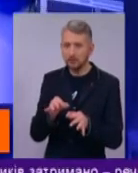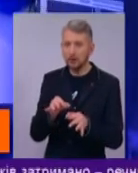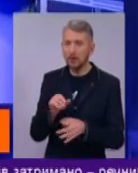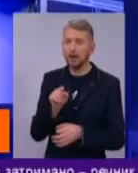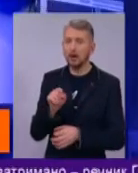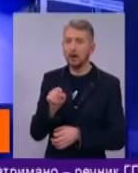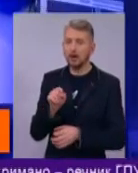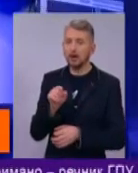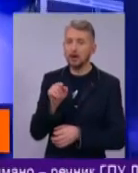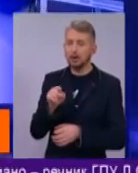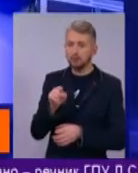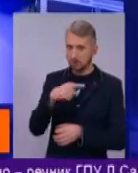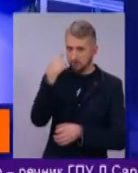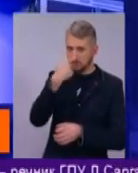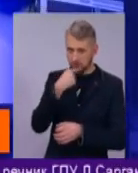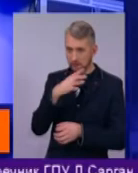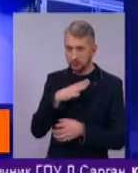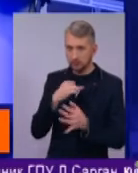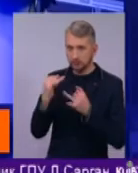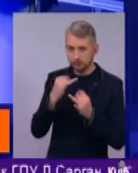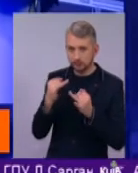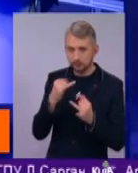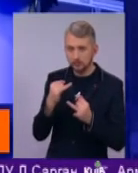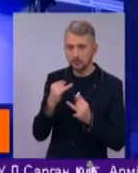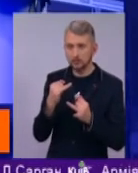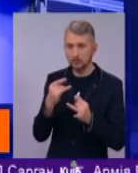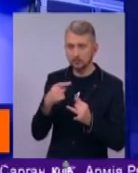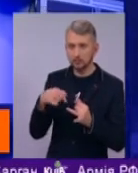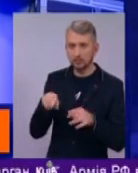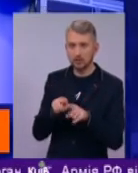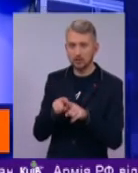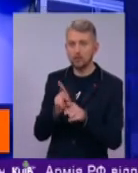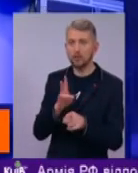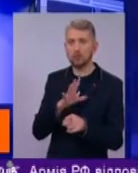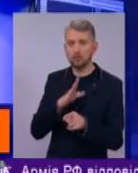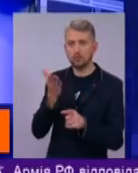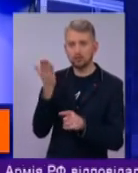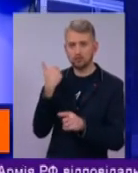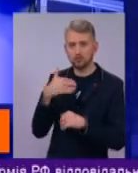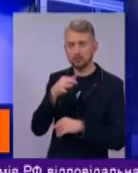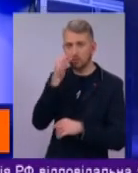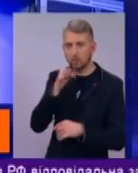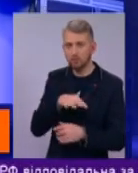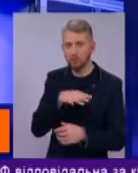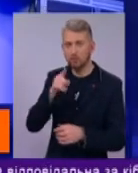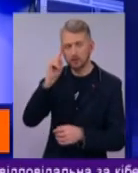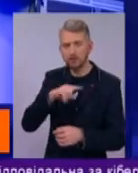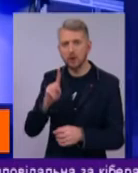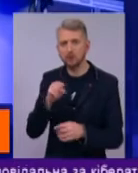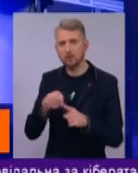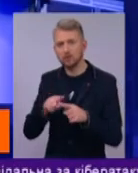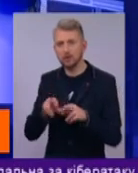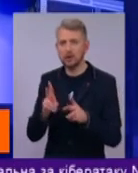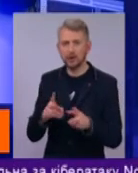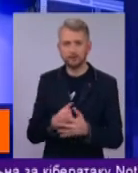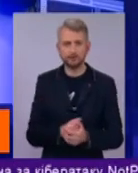доводилося вам спілкуватися з вашими бойовими побратимами, безпосередньо, які вже були з досвідом, які знали, що це і як? Прошу,